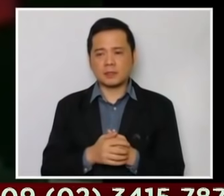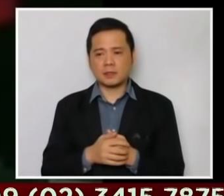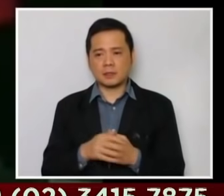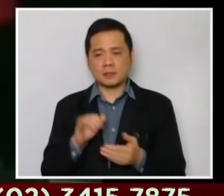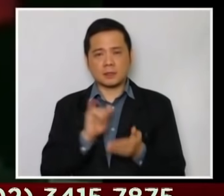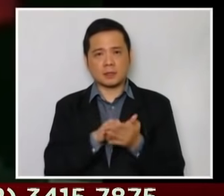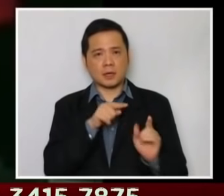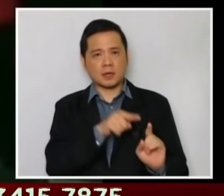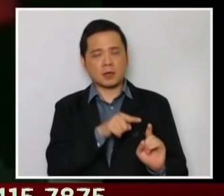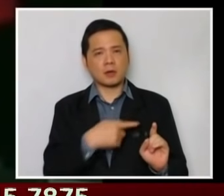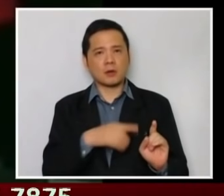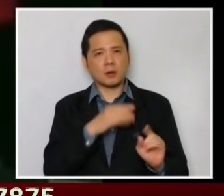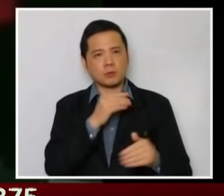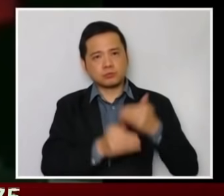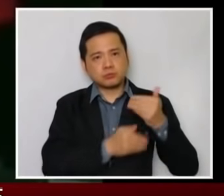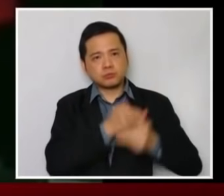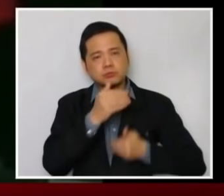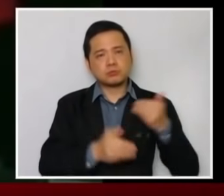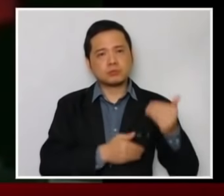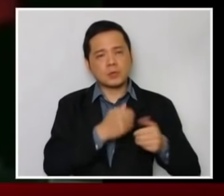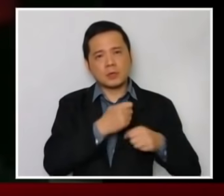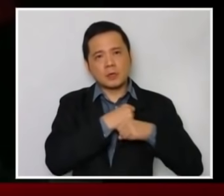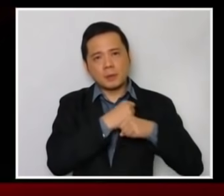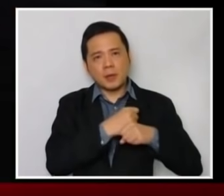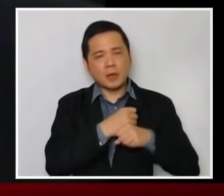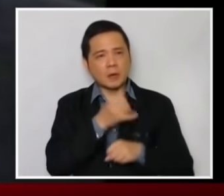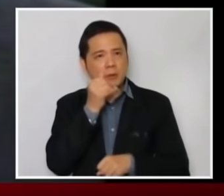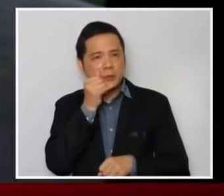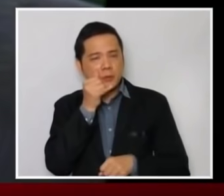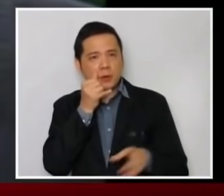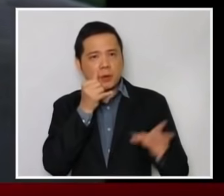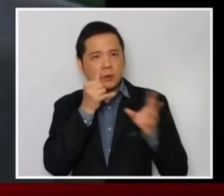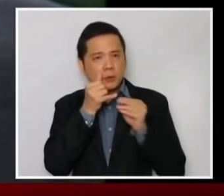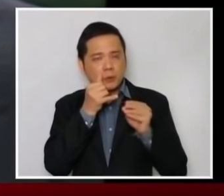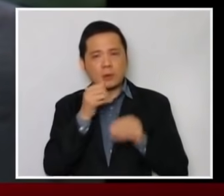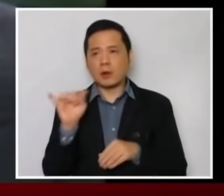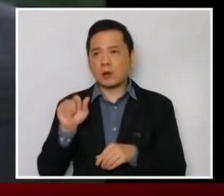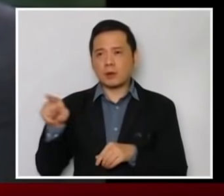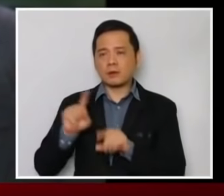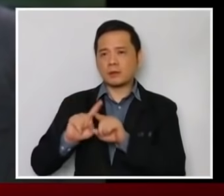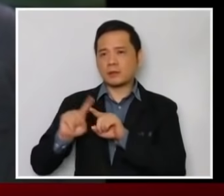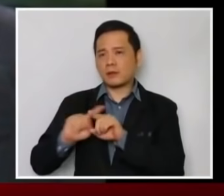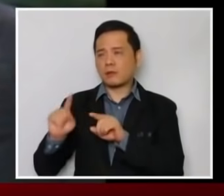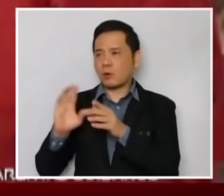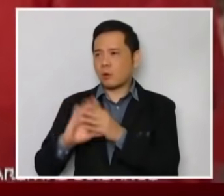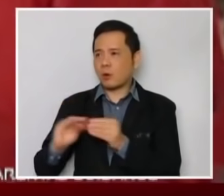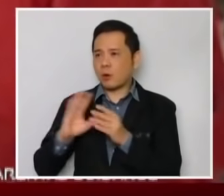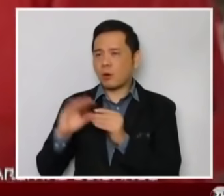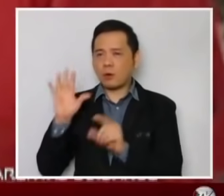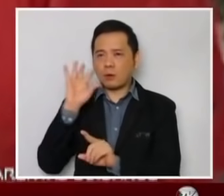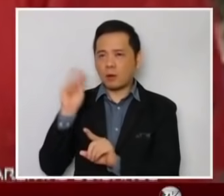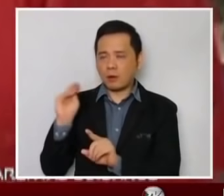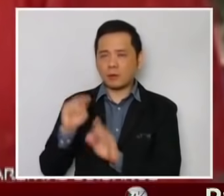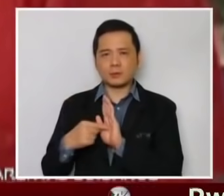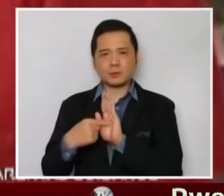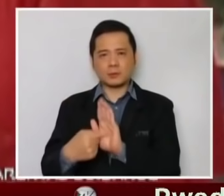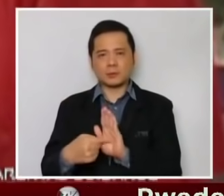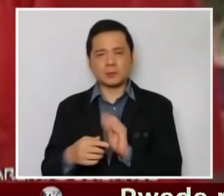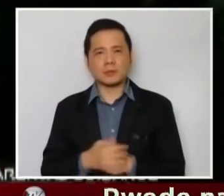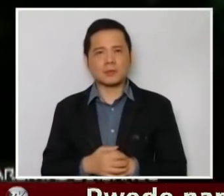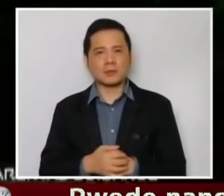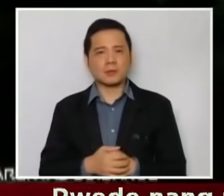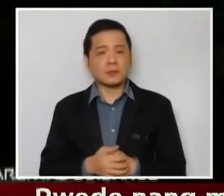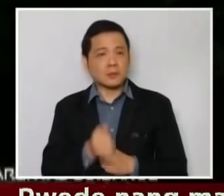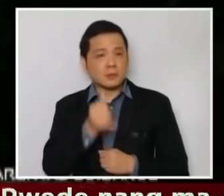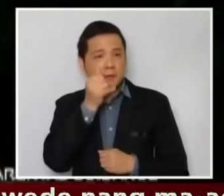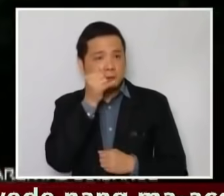kababalaghan. Kayo po ba'y naniniwala na may aswang? Hindi lang sa harap ng kamera, nagkaroon ng malaking ambag